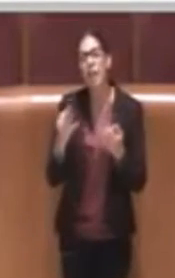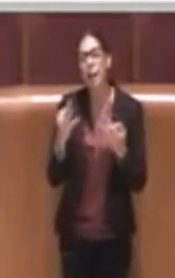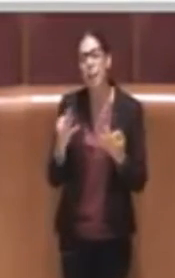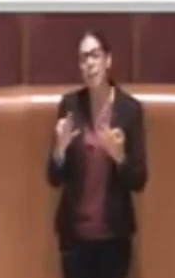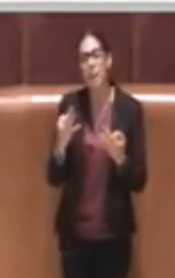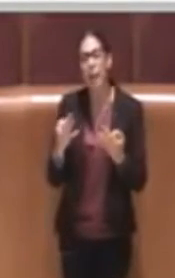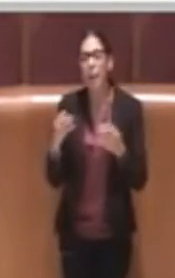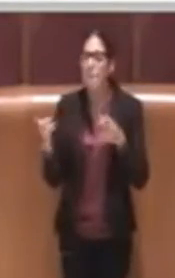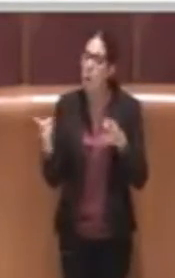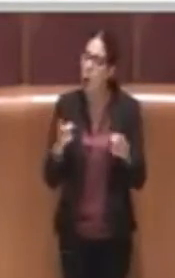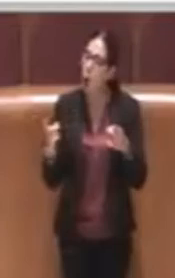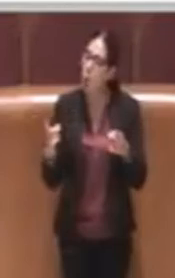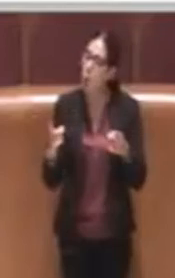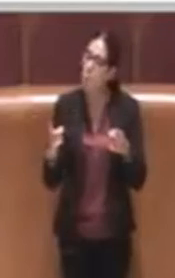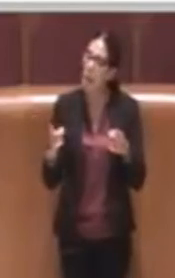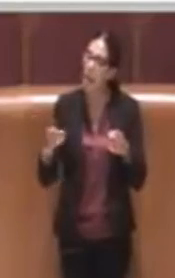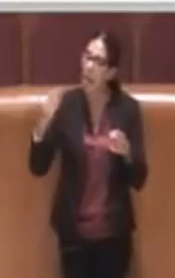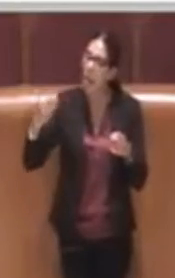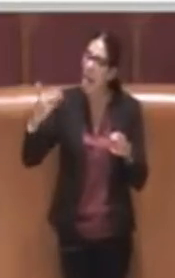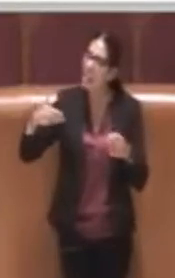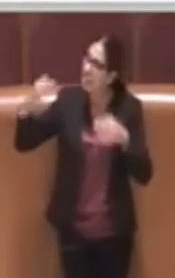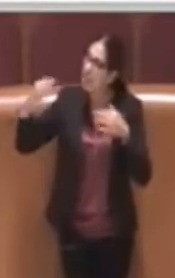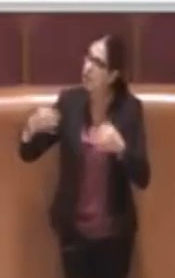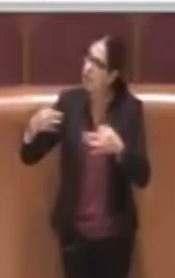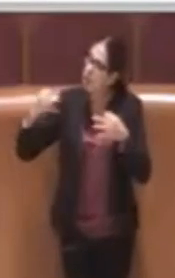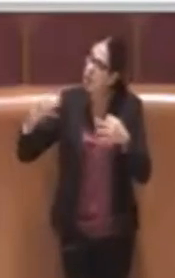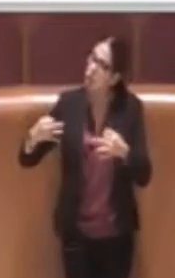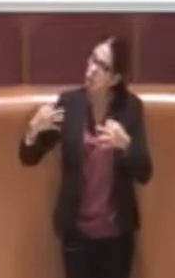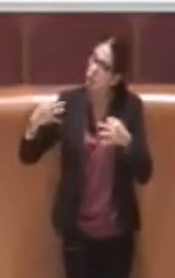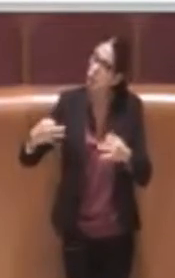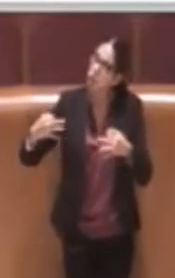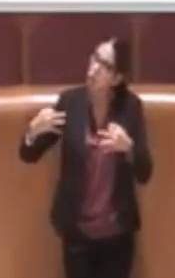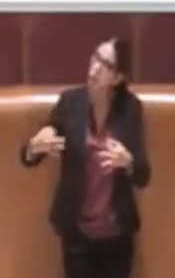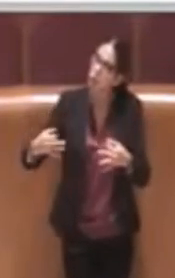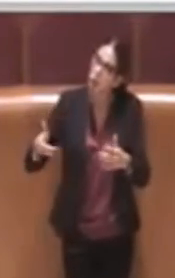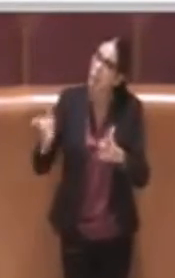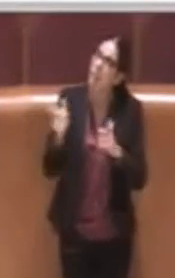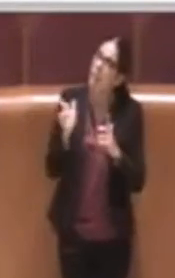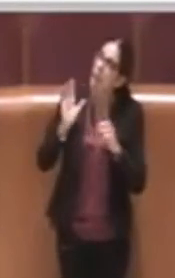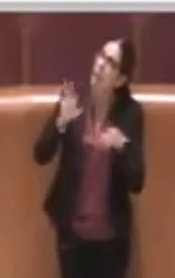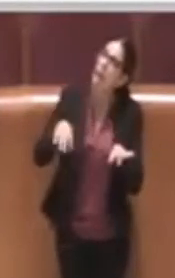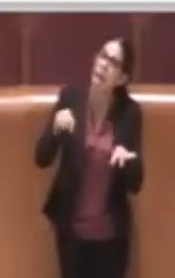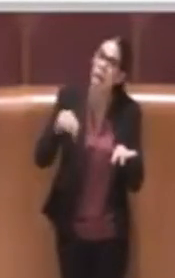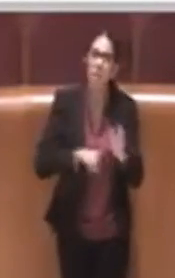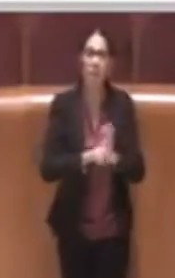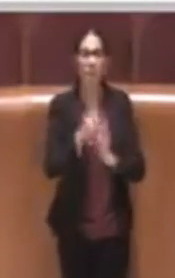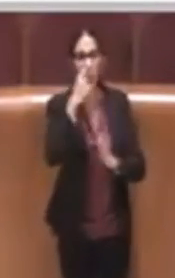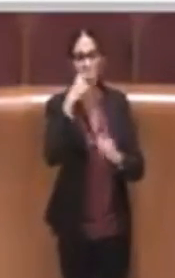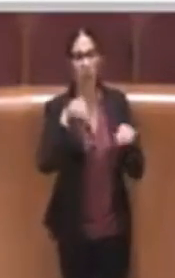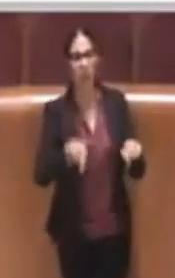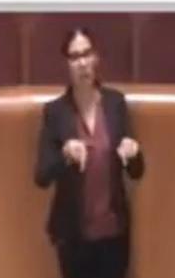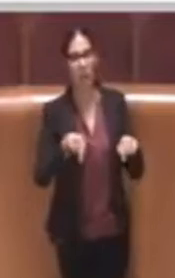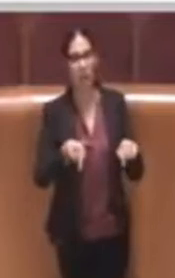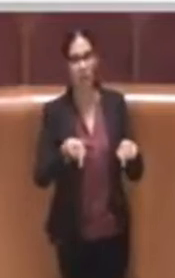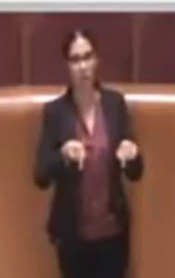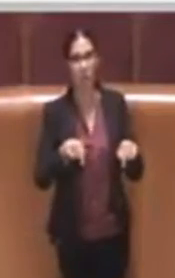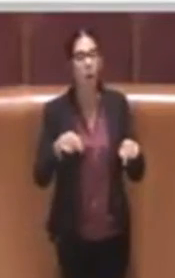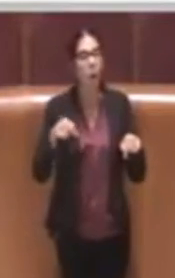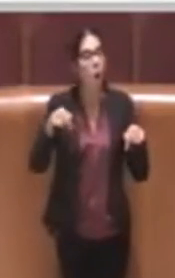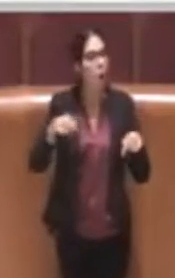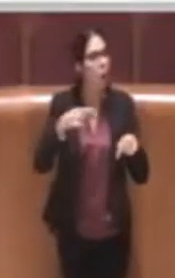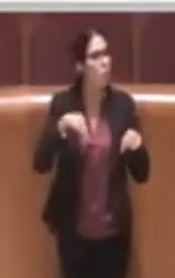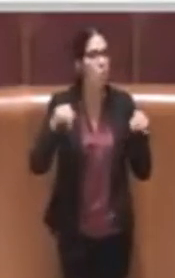politiche sono state determinanti e ci hanno portato fino a qui oggi a parlare di una strada e